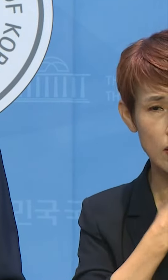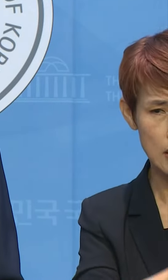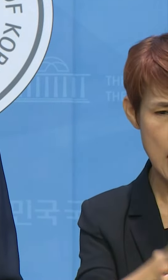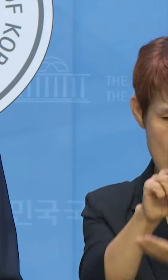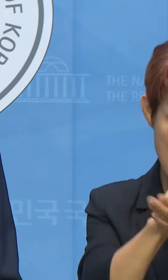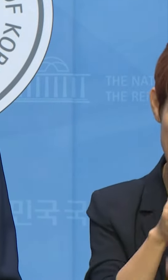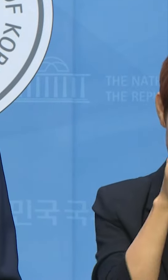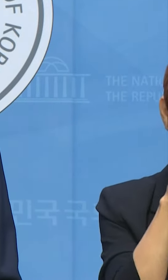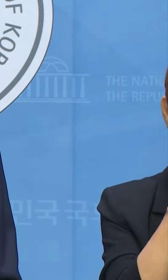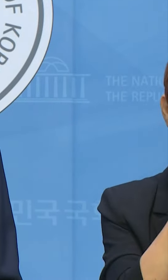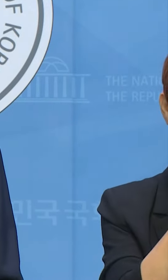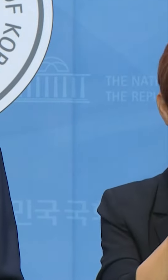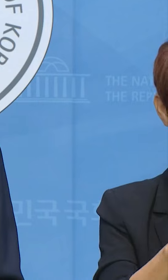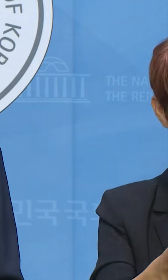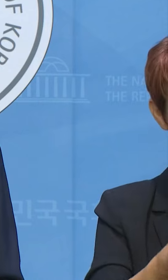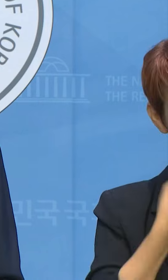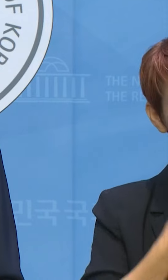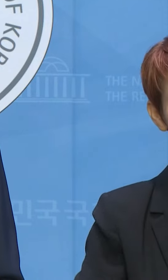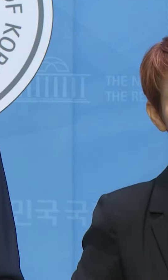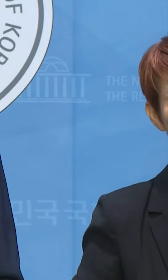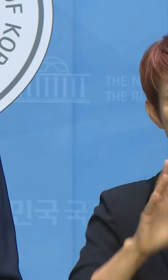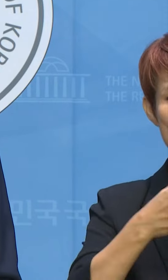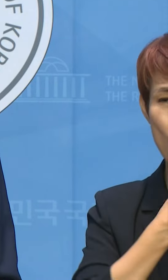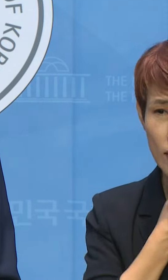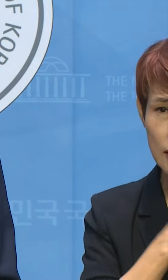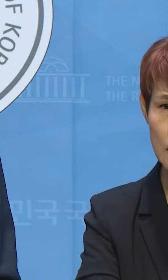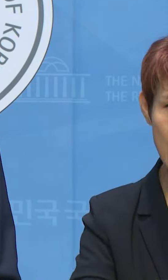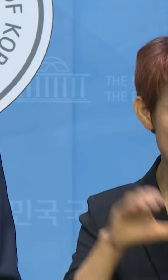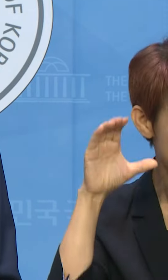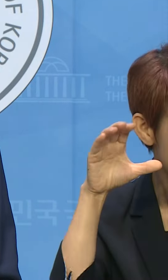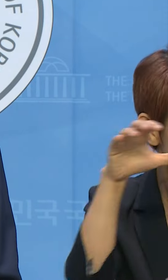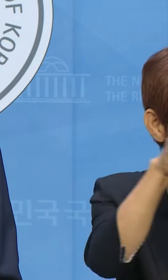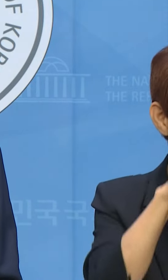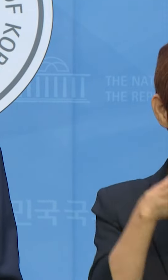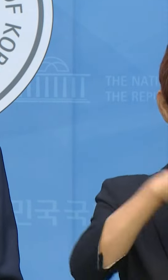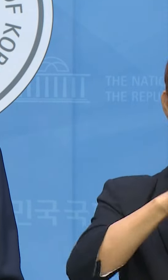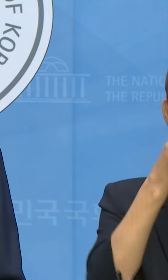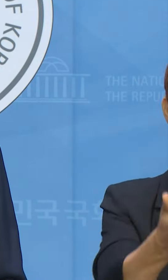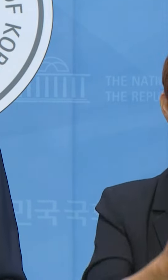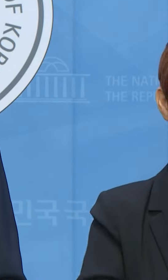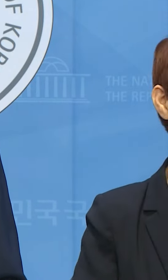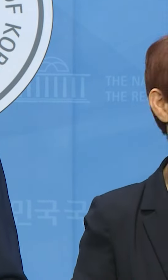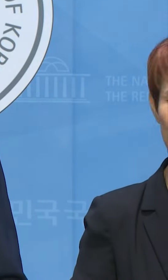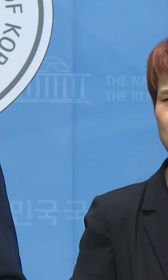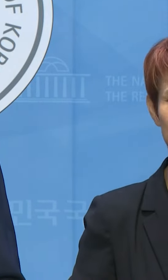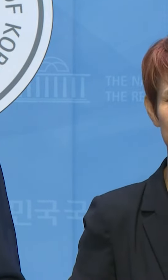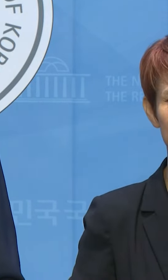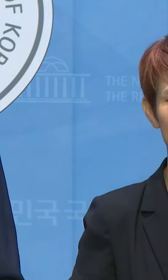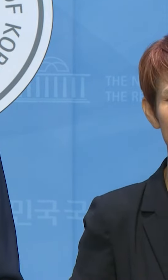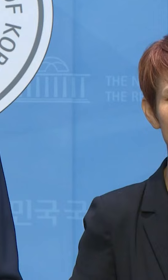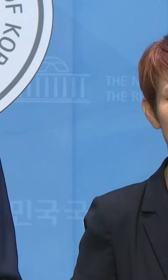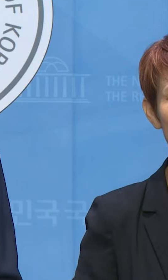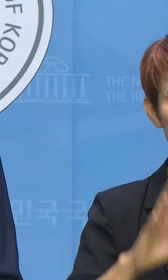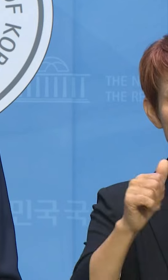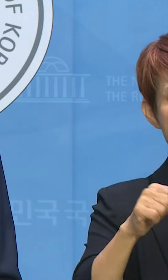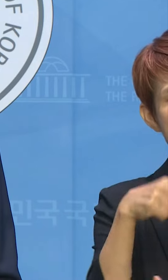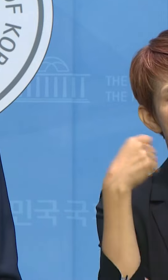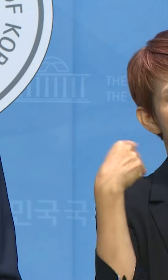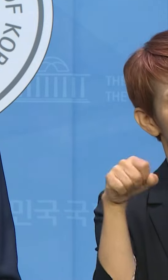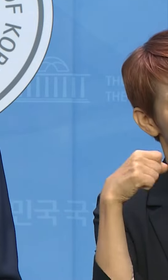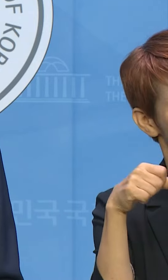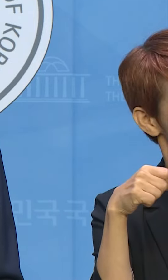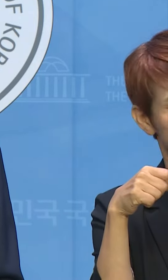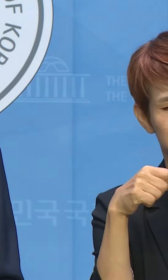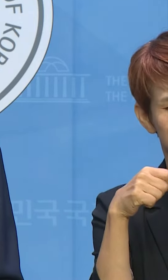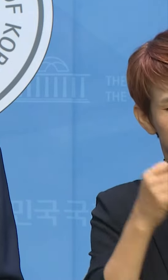받들고 있습니까 국민의 뜻을 잘 반영하고 있습니까 고개를 젖는 국민들이 많으실